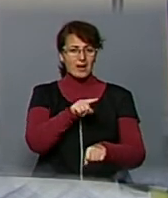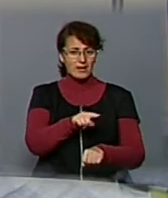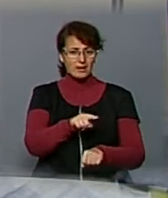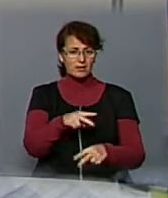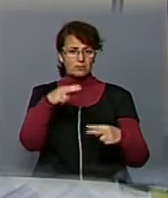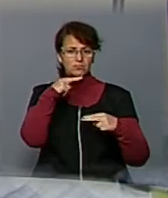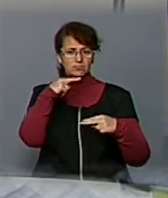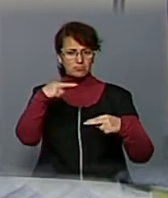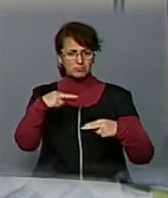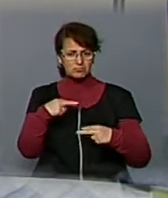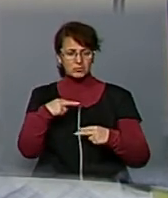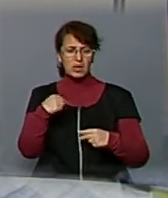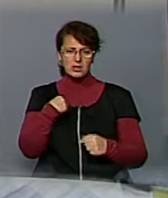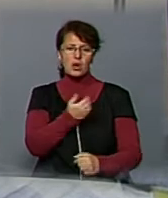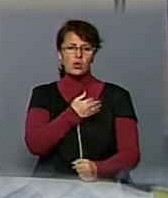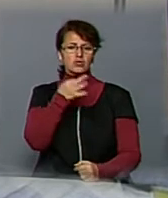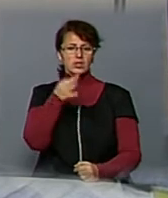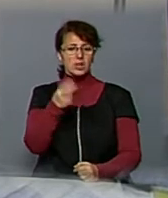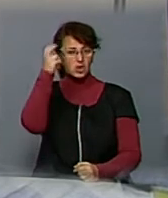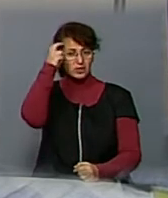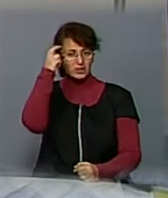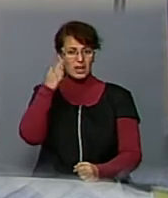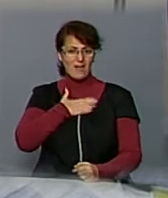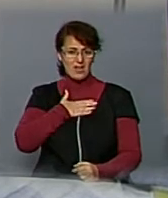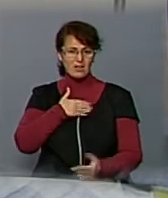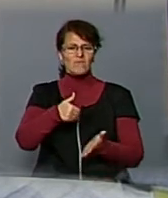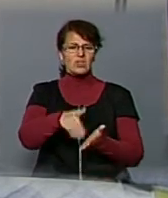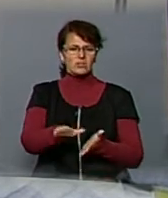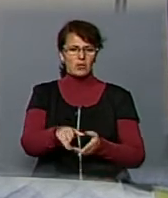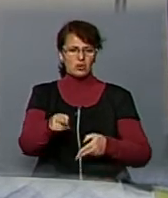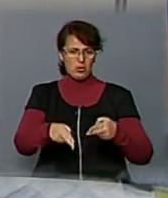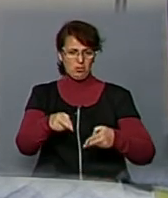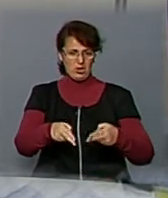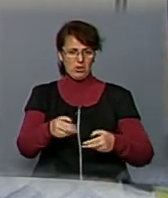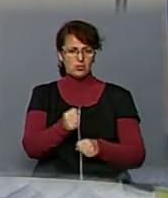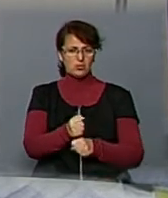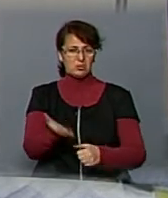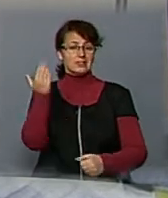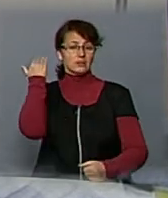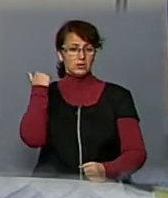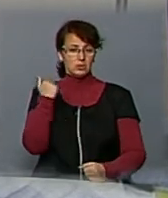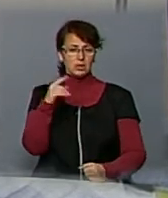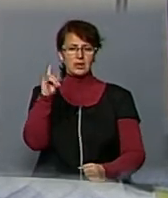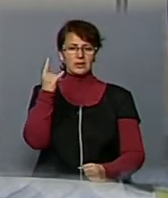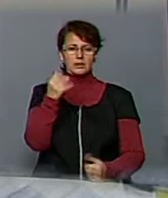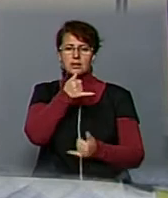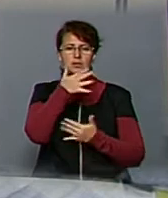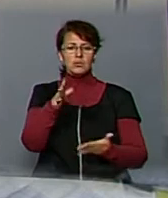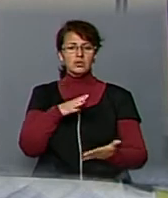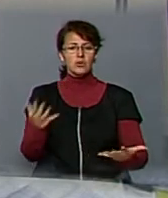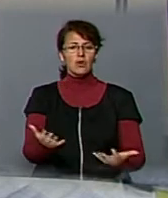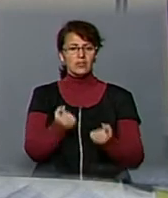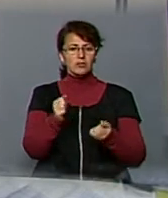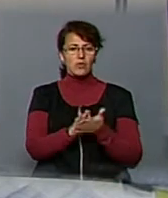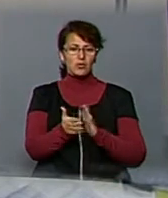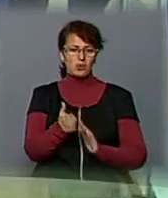нас увагу. До речі, я хочу вам сказати, що в Києві нам відмовили операцію ще тоді, розумієте? І дитину не можна було врятувати в